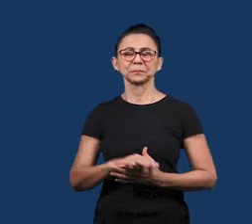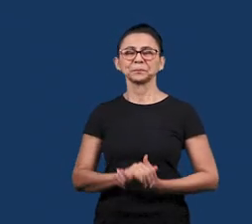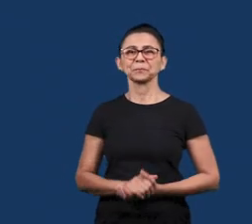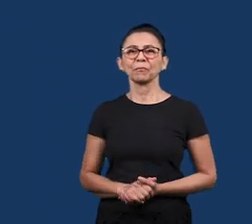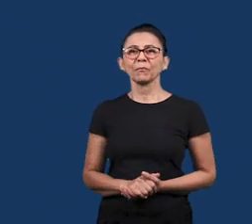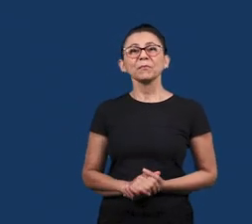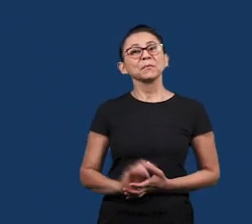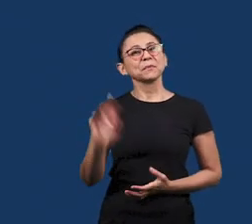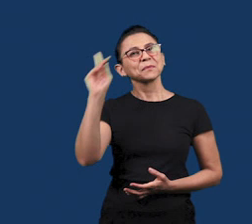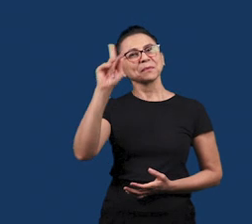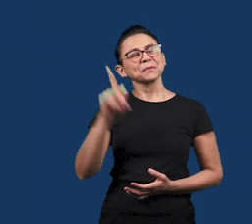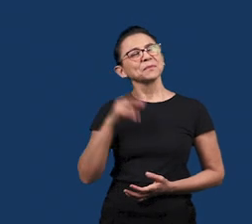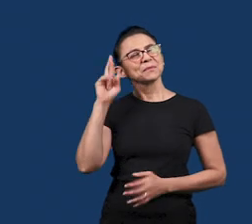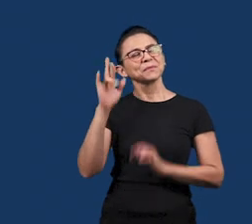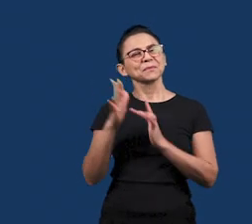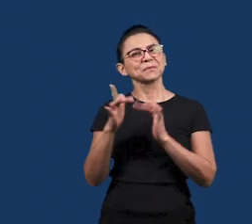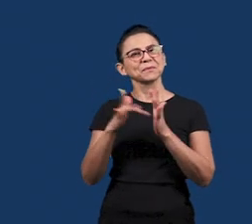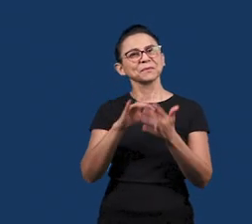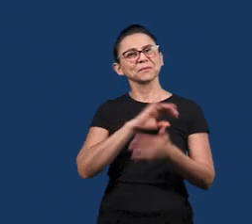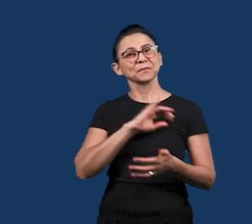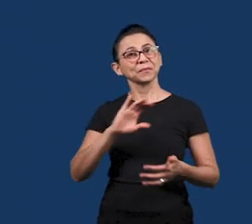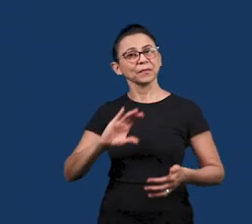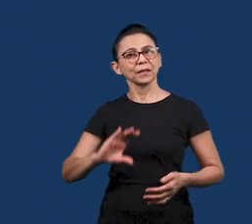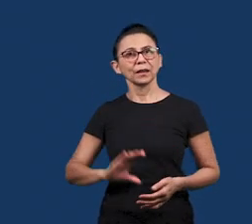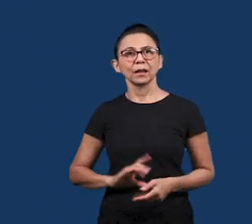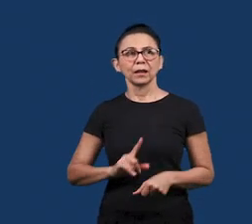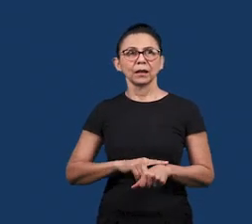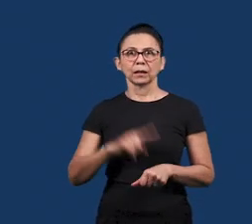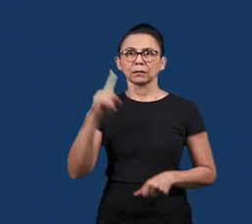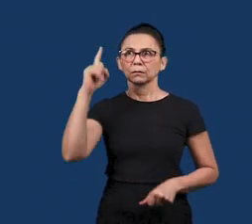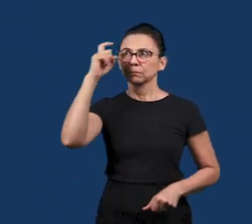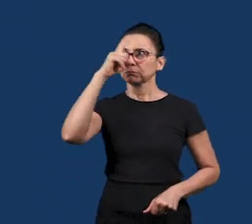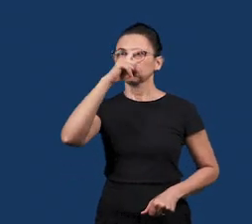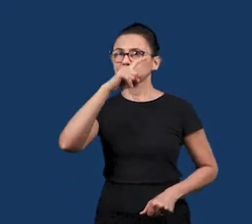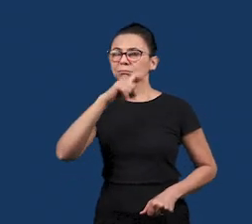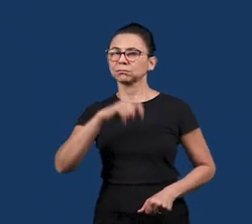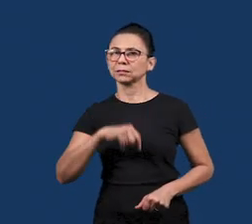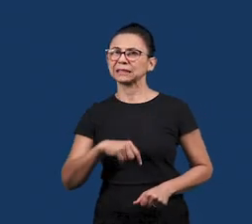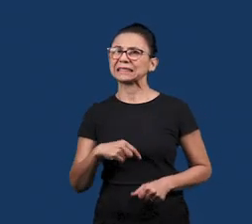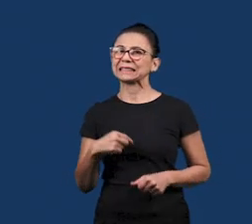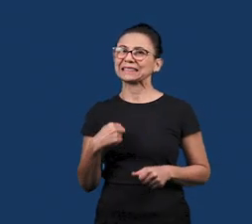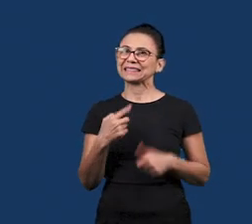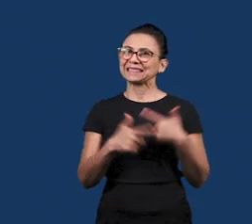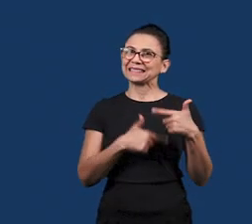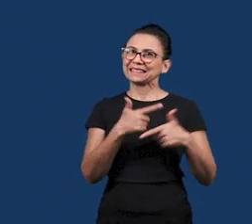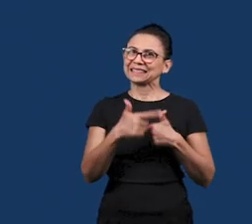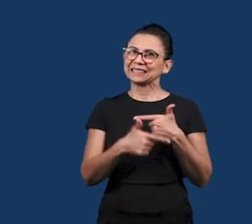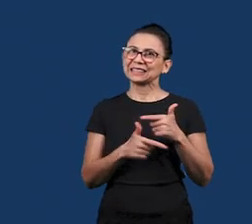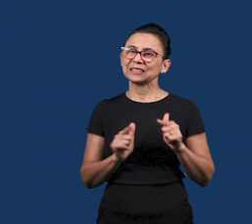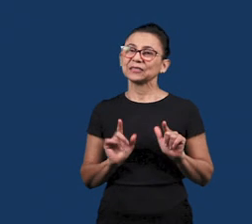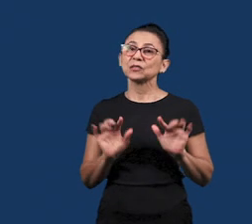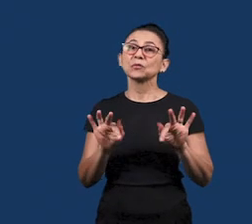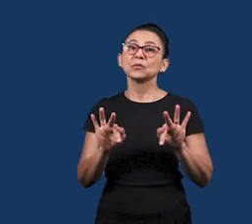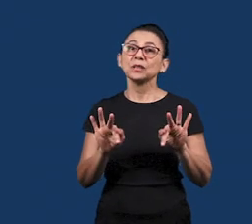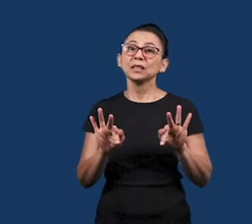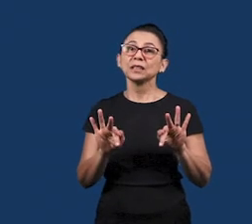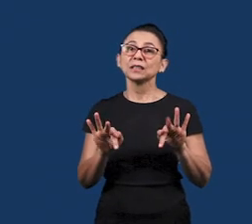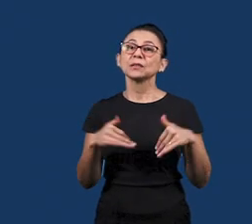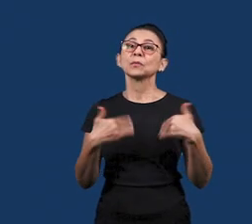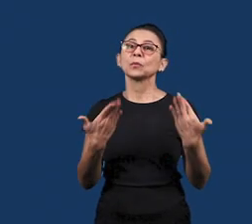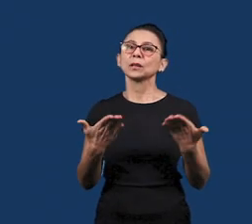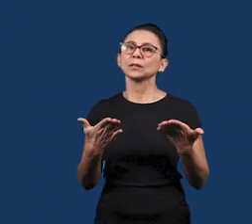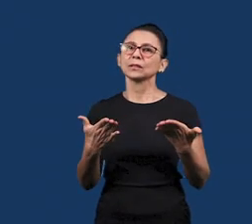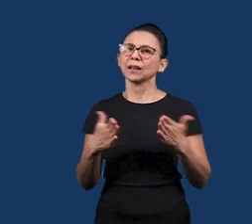и сестры. Это тяжелые времена, но борьба наша закончится скоро с